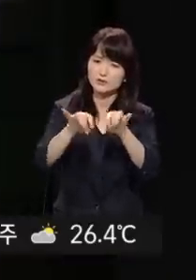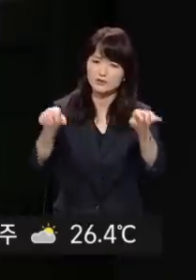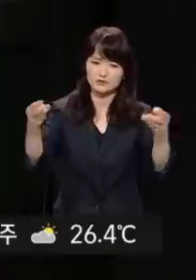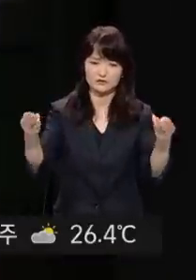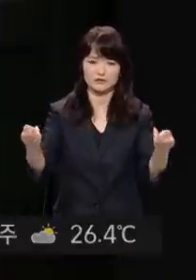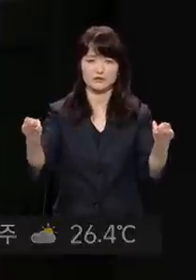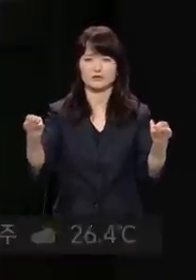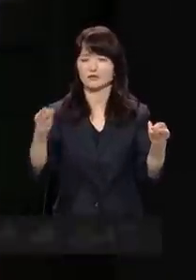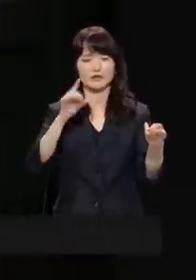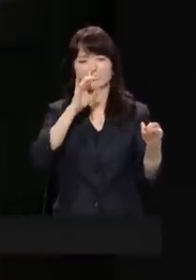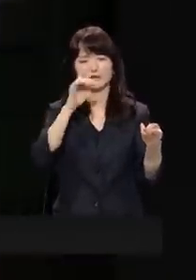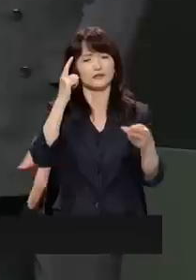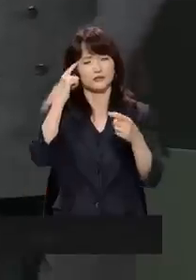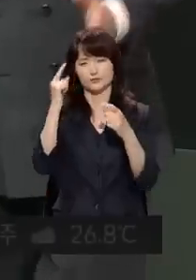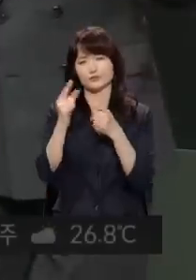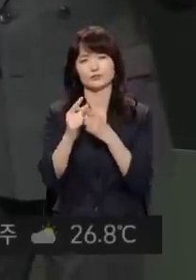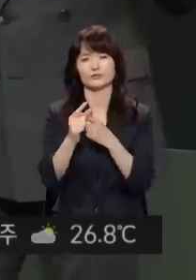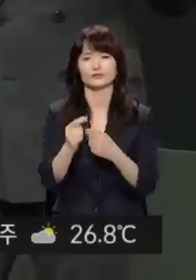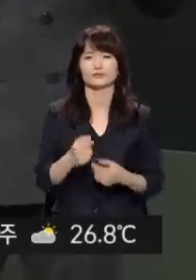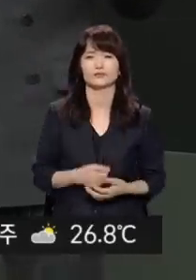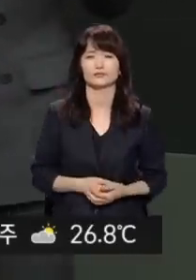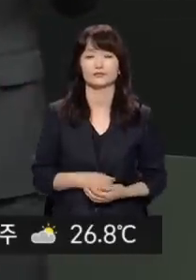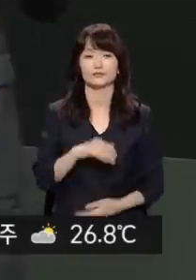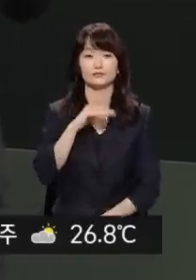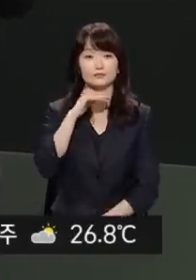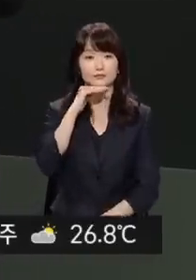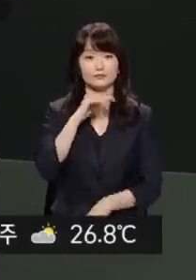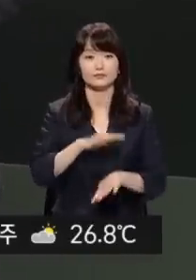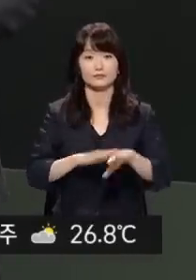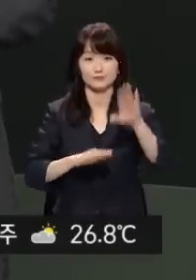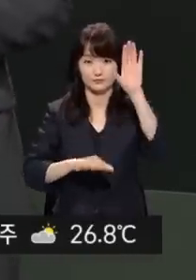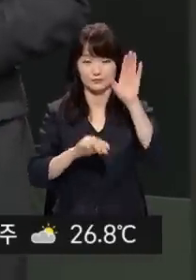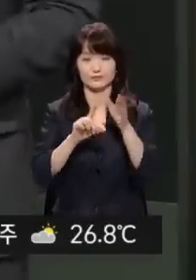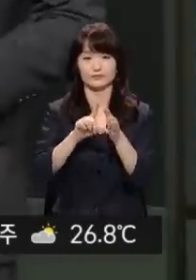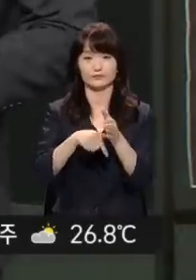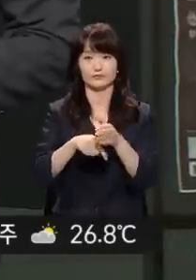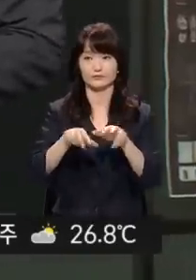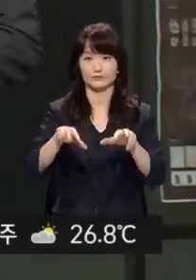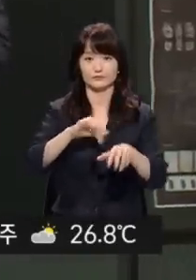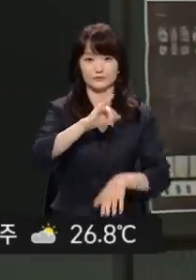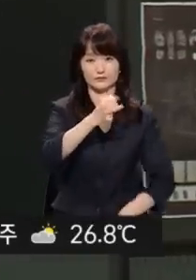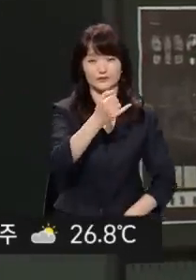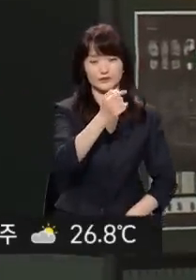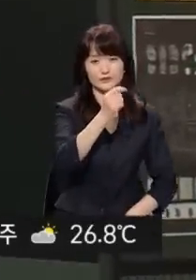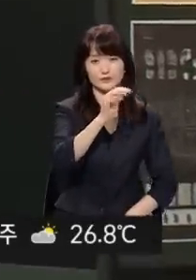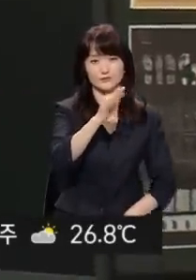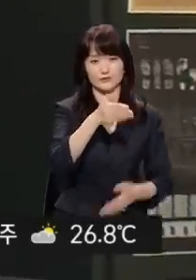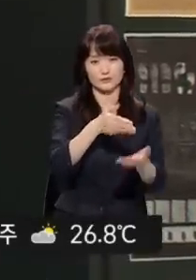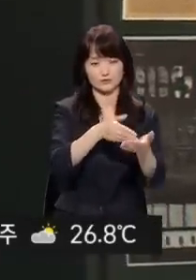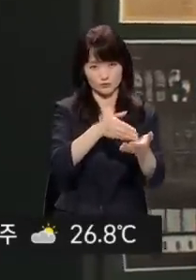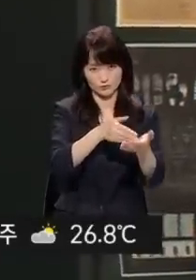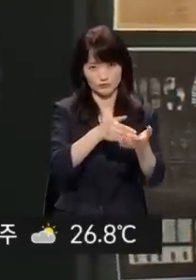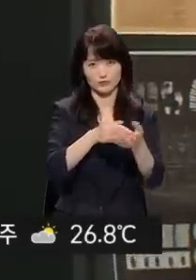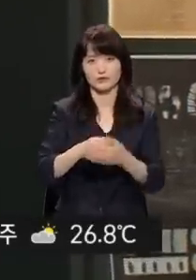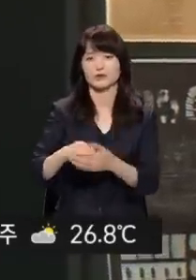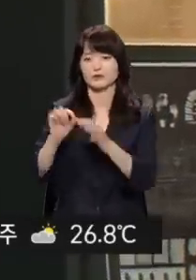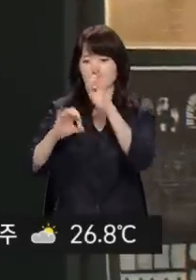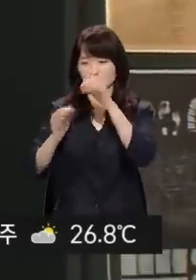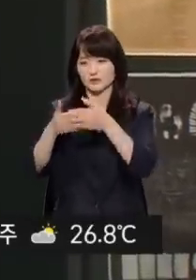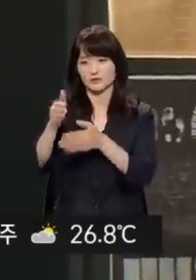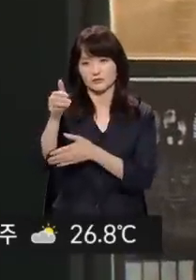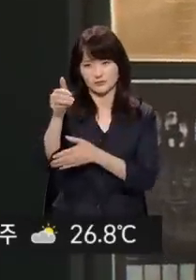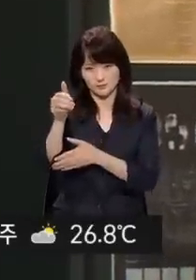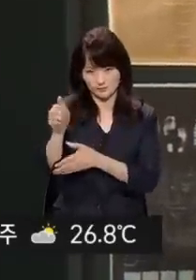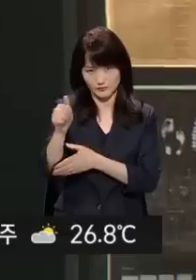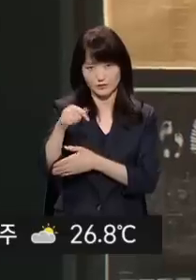사연을 올렸습니다 그렇군요 자 기다리고 기다리셨다면 지금 jtbc 뉴스 채널과 사건 반장 독립 채널